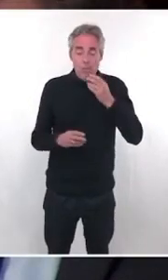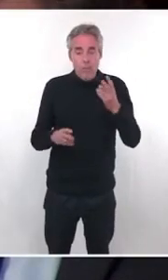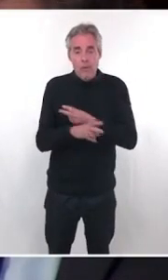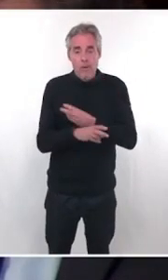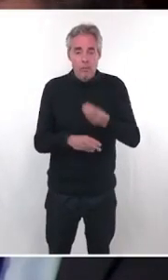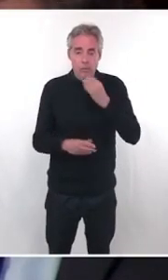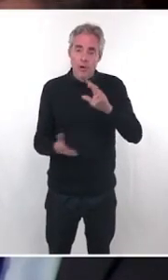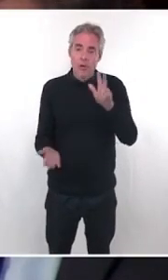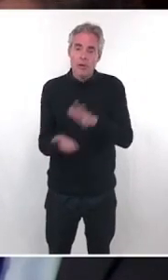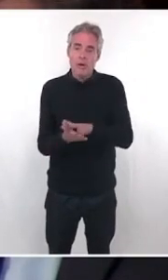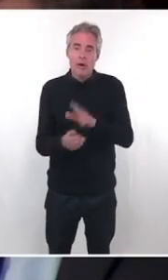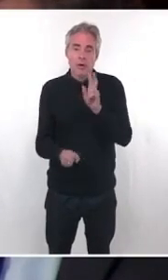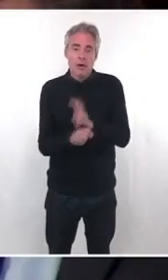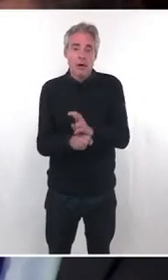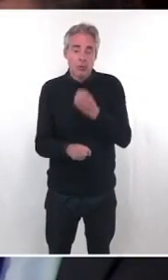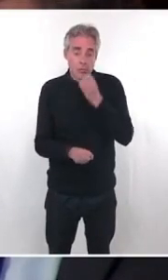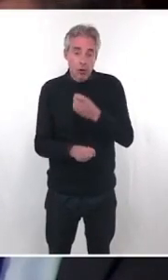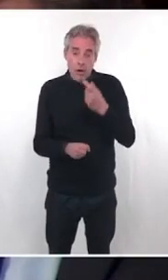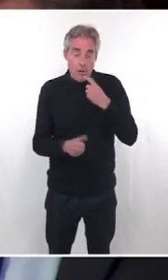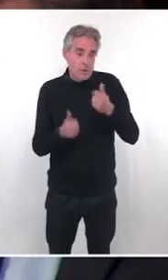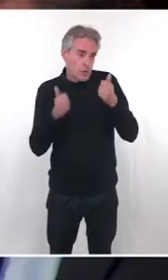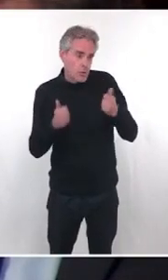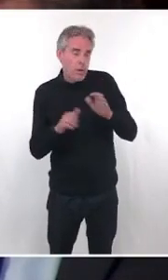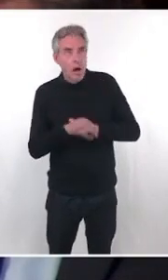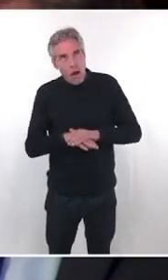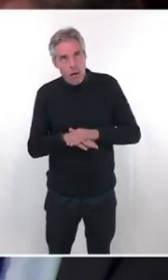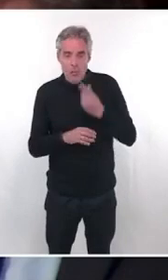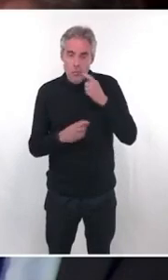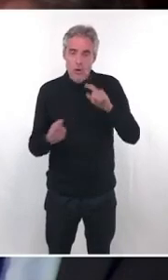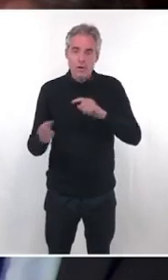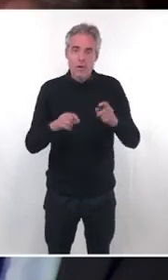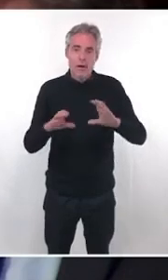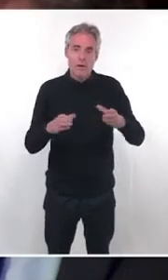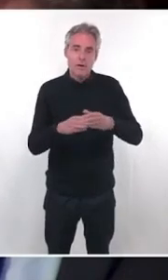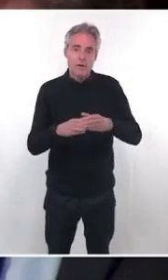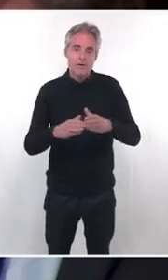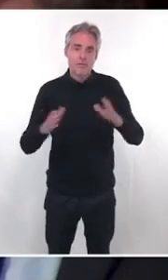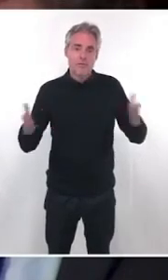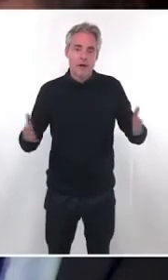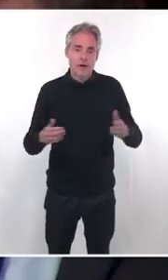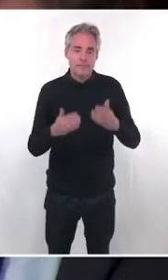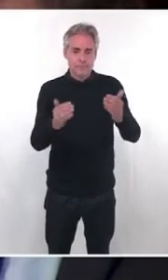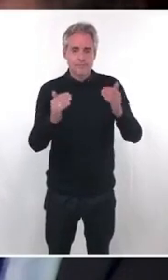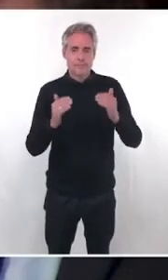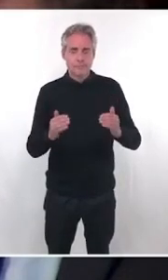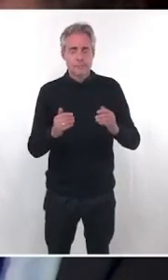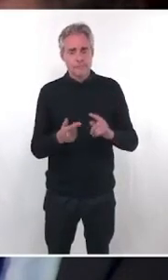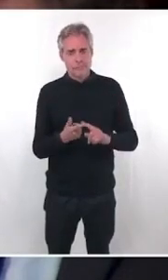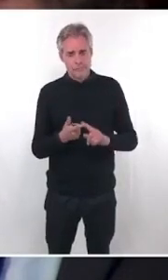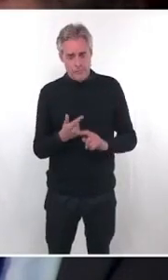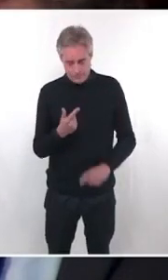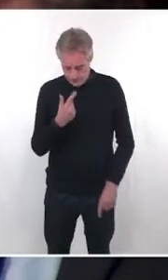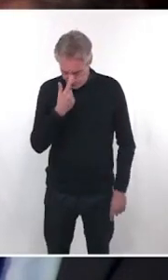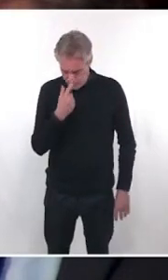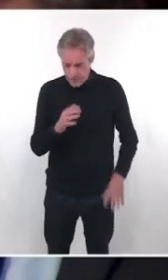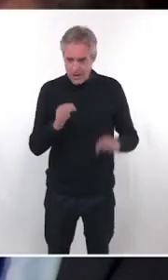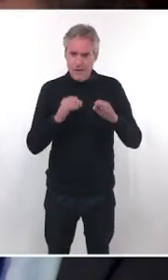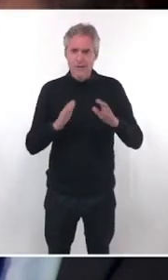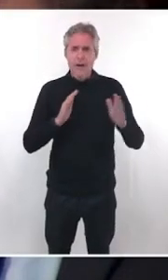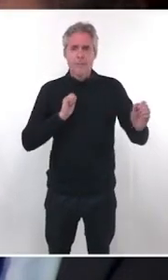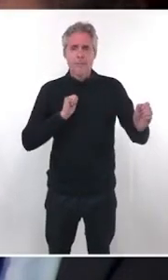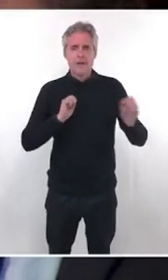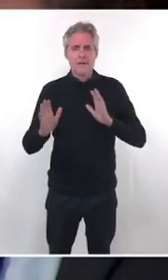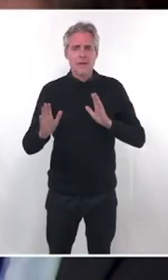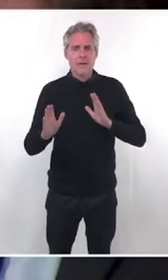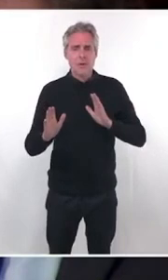ça. Voilà. Je pense que ça serait super aussi pour le débat collectif. Ensuite, je voudrais parler de la médiation et peut-être